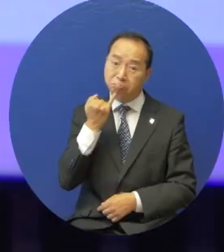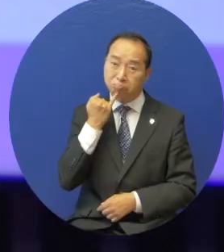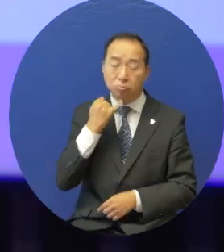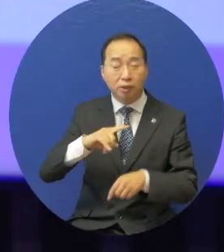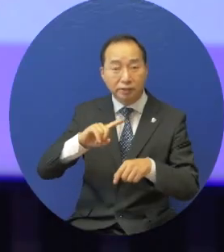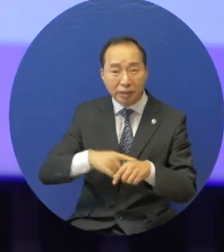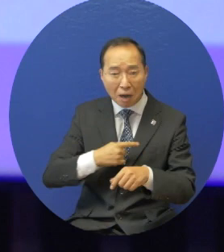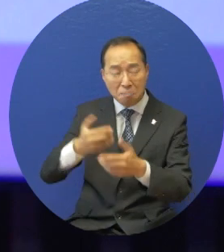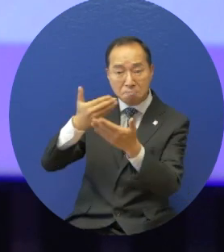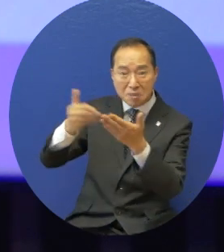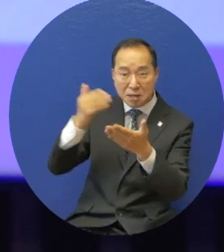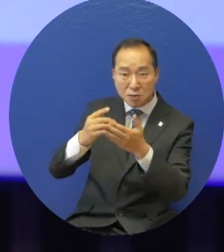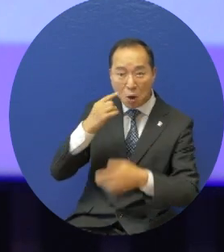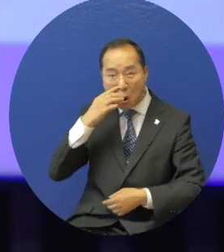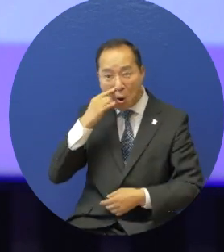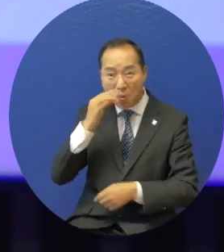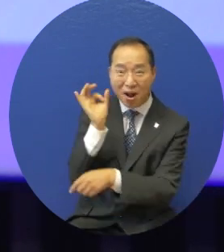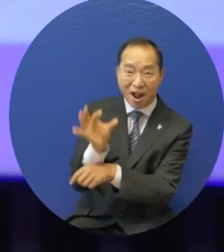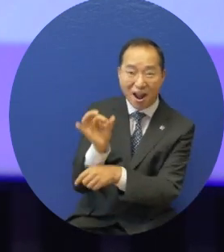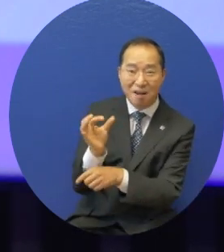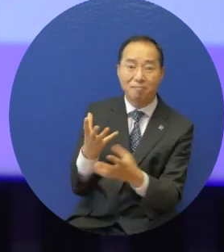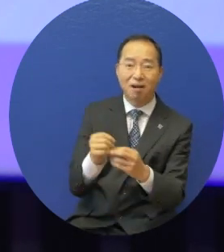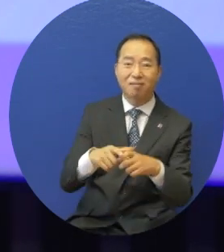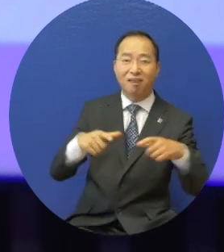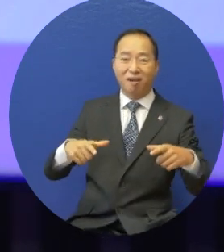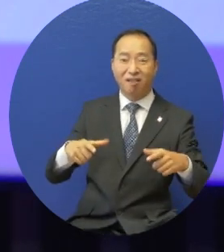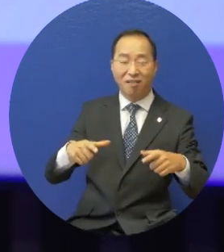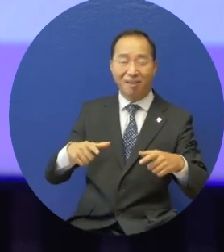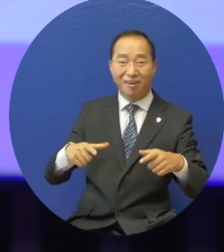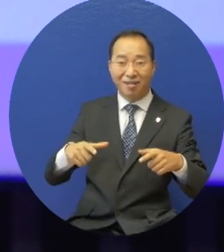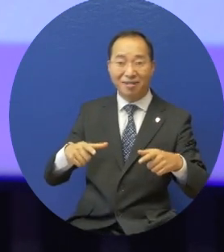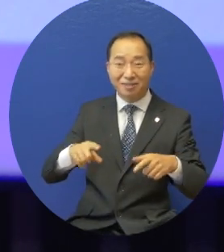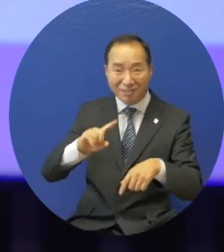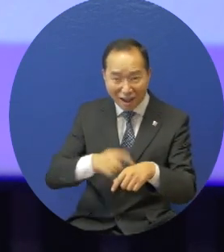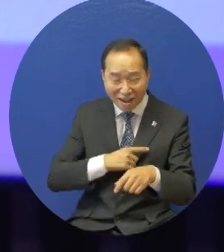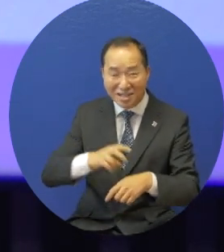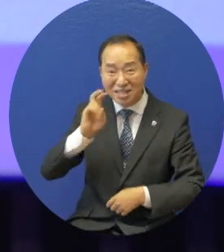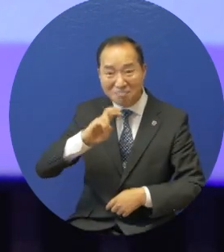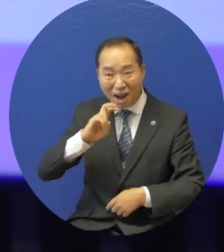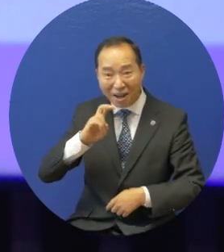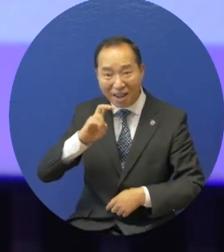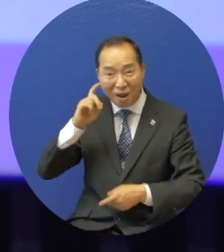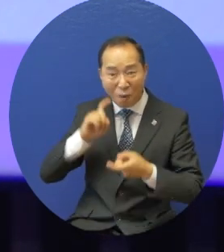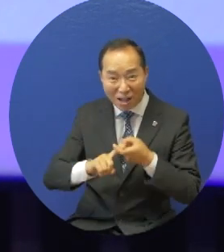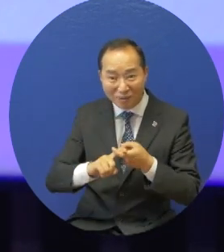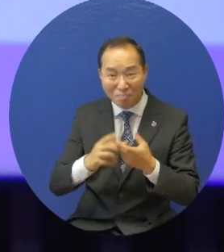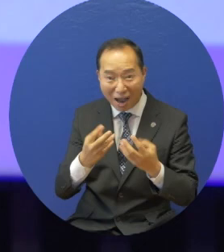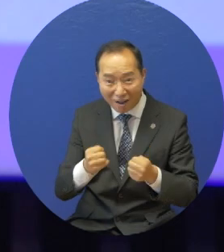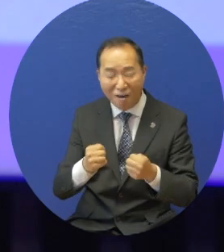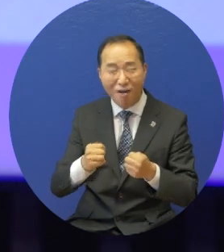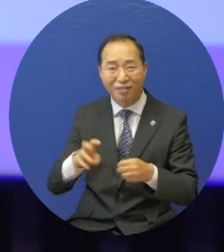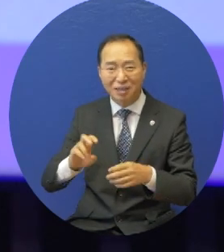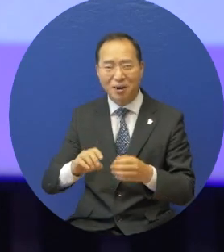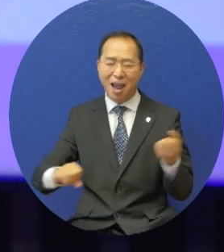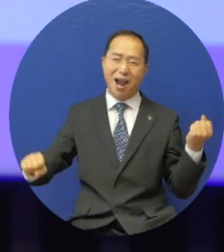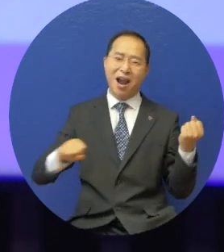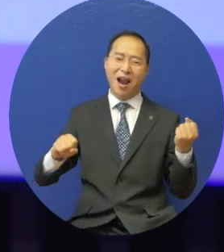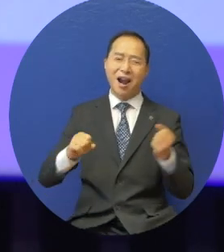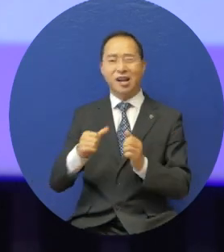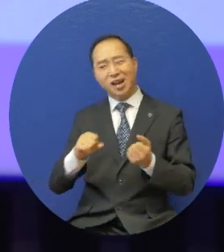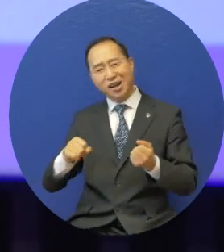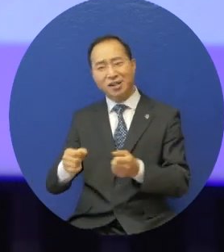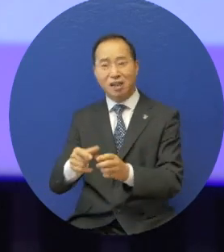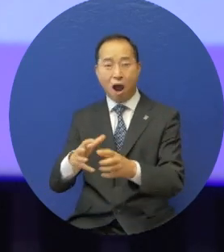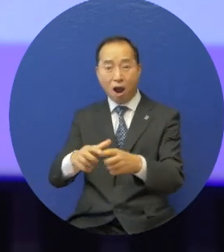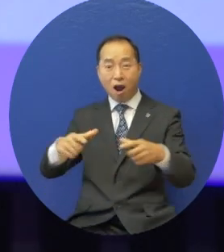살만하니까 미술에 굉장히 관심을 많이 가지고 음악에 굉장히 많이 관심을 가져요. 그러다 보니까 가수도 등장하고요, 악기